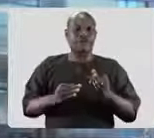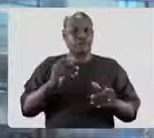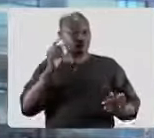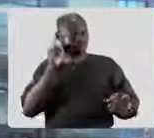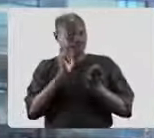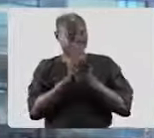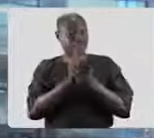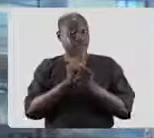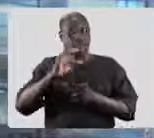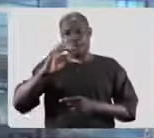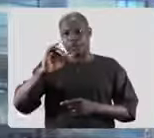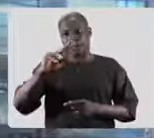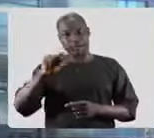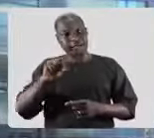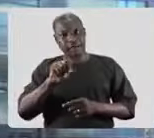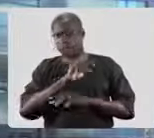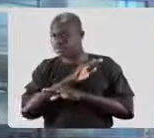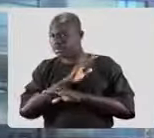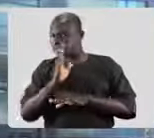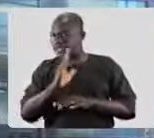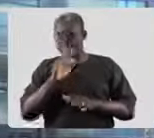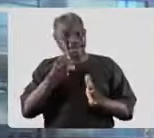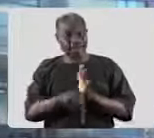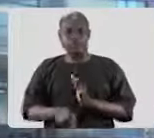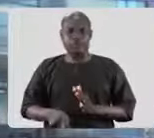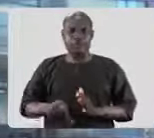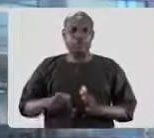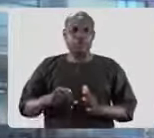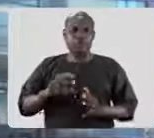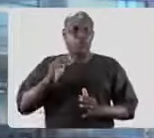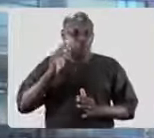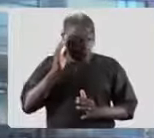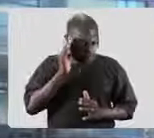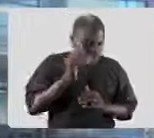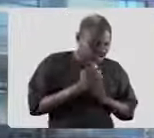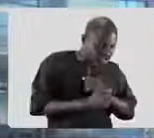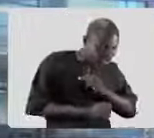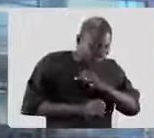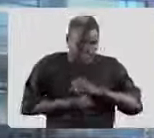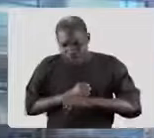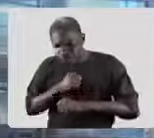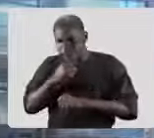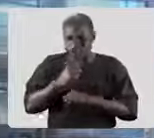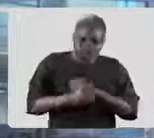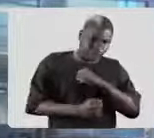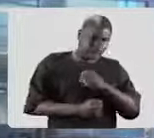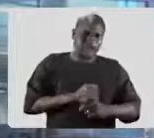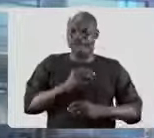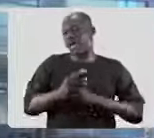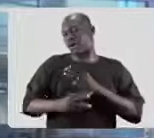Cain a menku no na o how ani abebrese a ewo iwiase onso